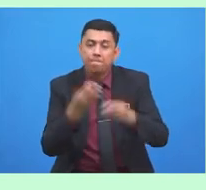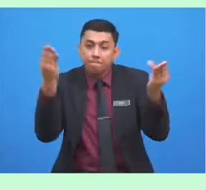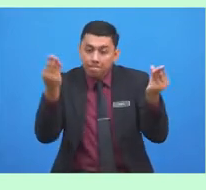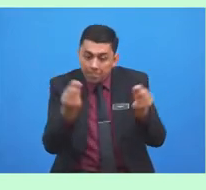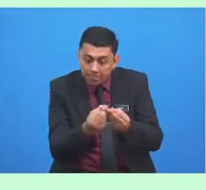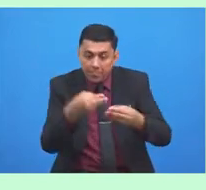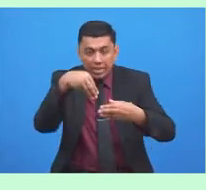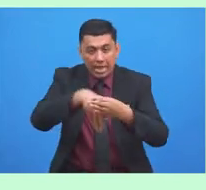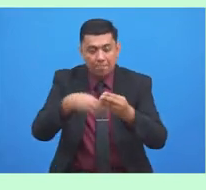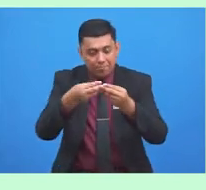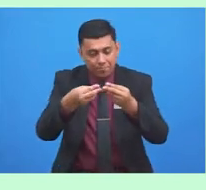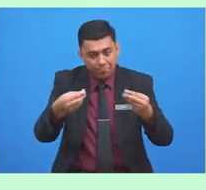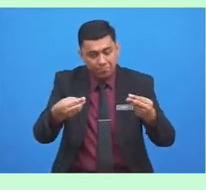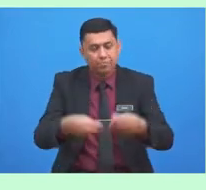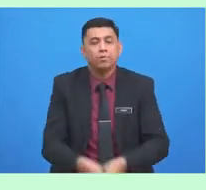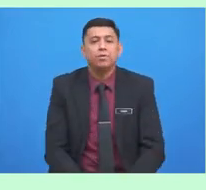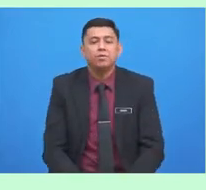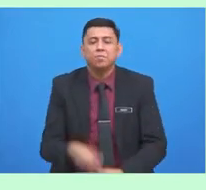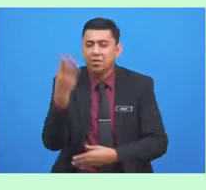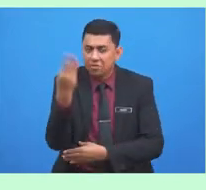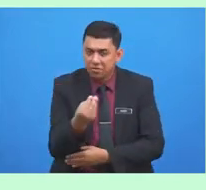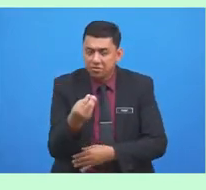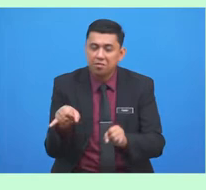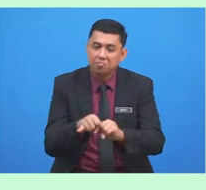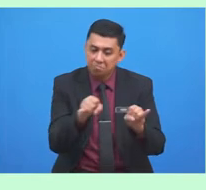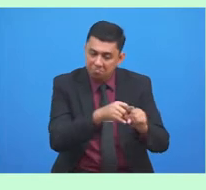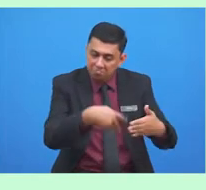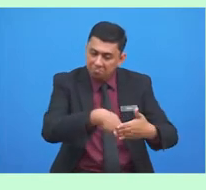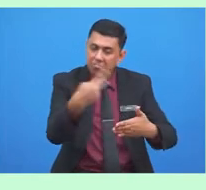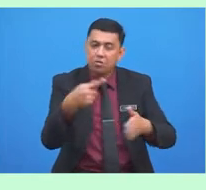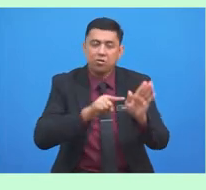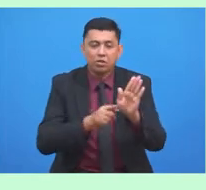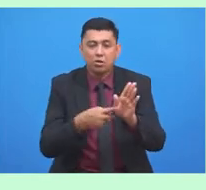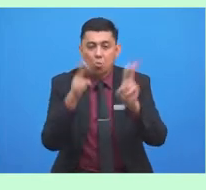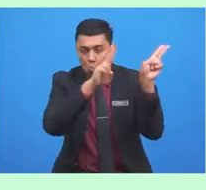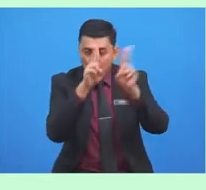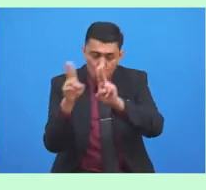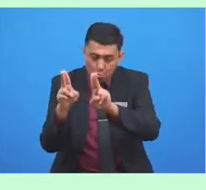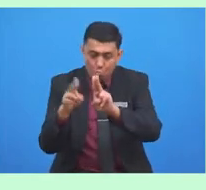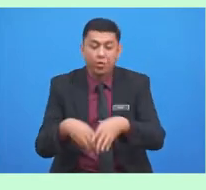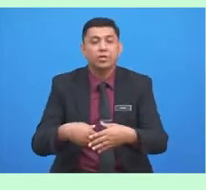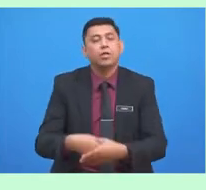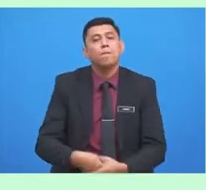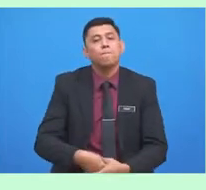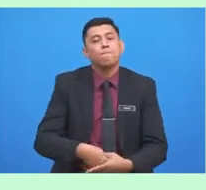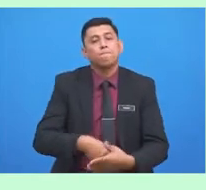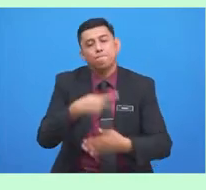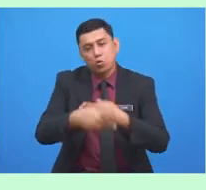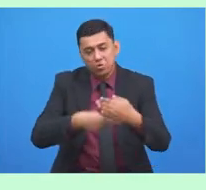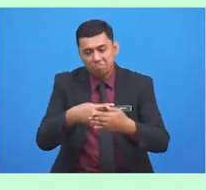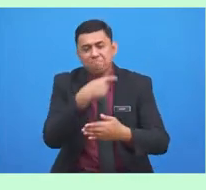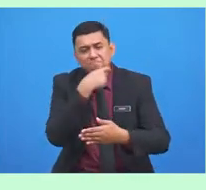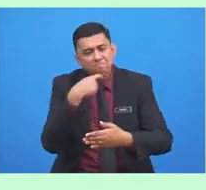meresap ke dalam tanah, seterusnya sedikit juga yang dikeluarkan semula ke udara melalui proses